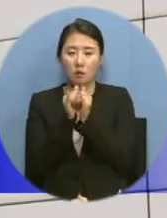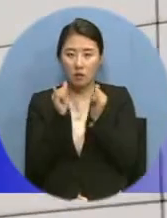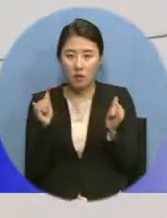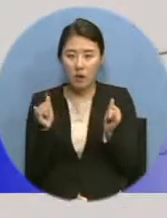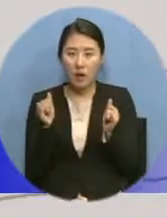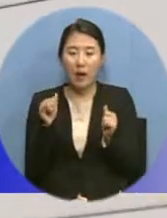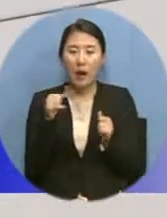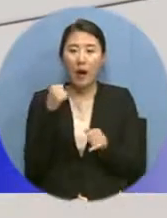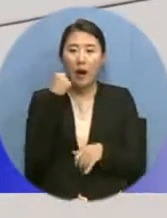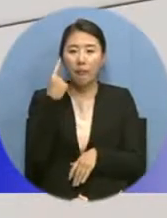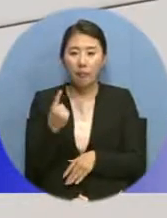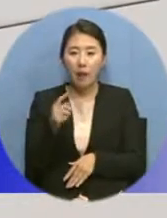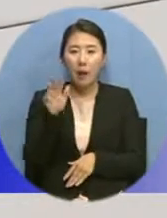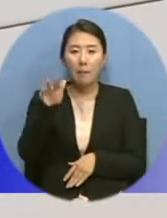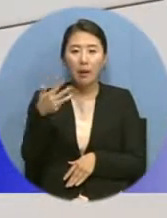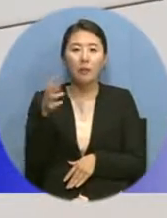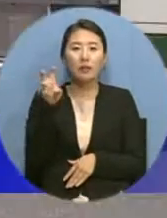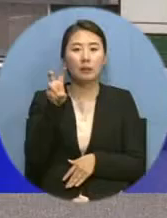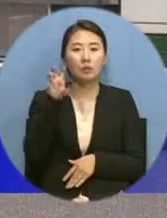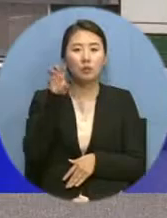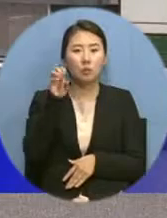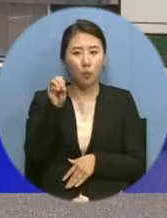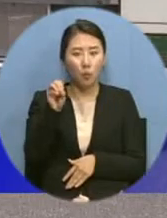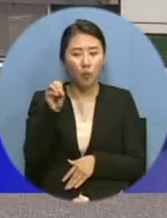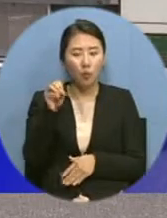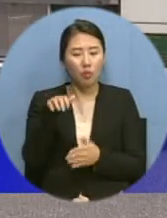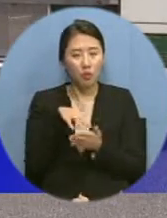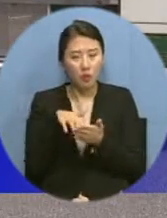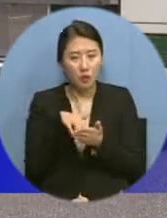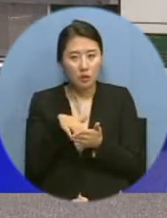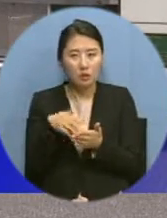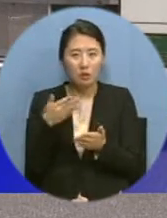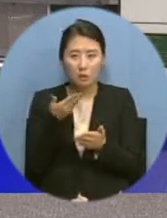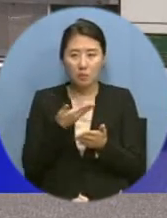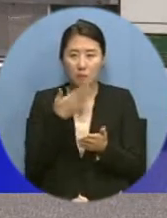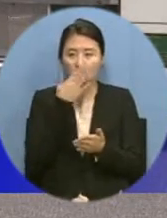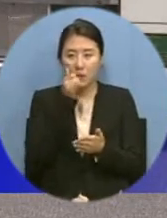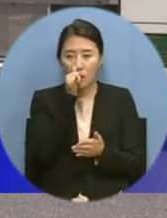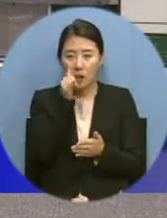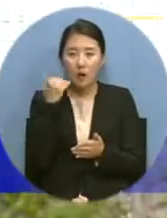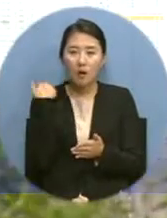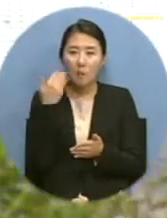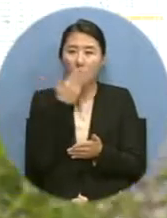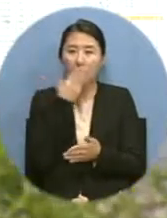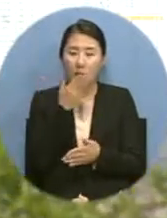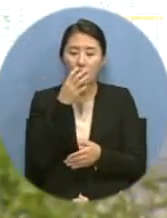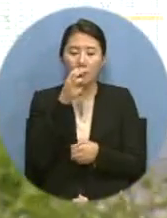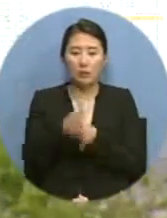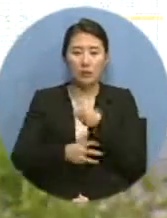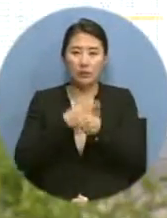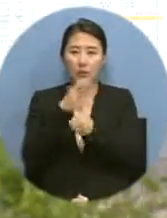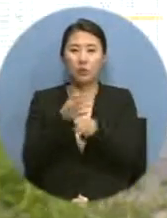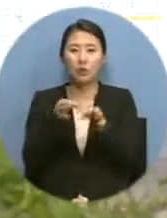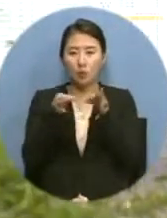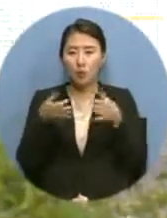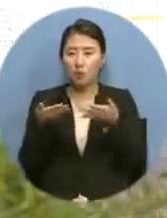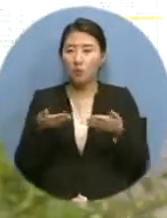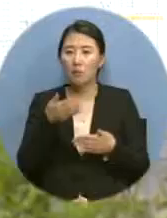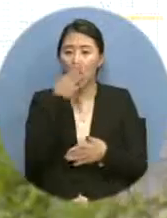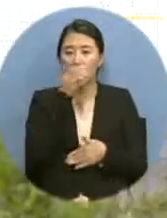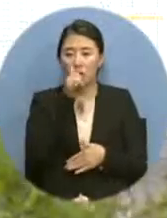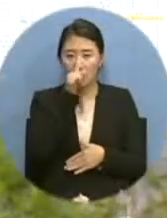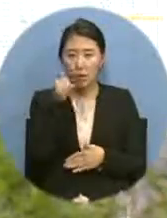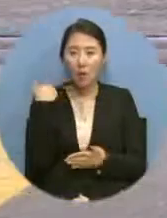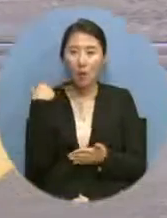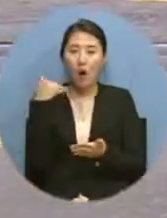달 830원으로 계산해 돌려줍니다. 환급 가능 기간은 3년입니다. 등록한 체육센터에 환급